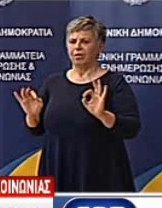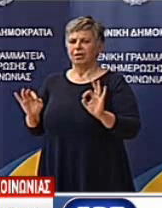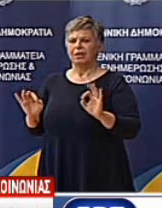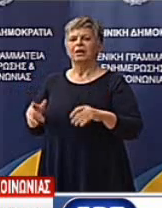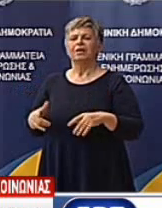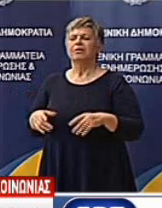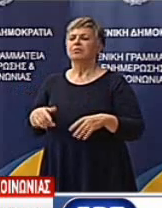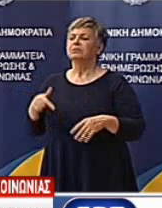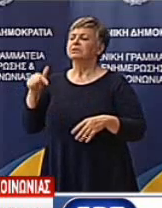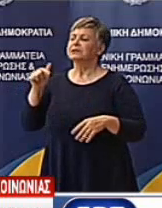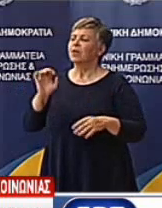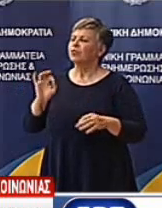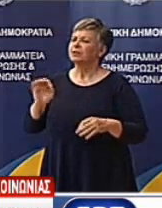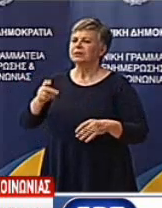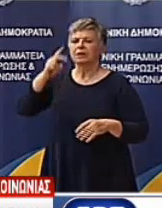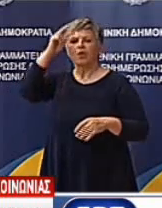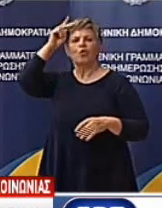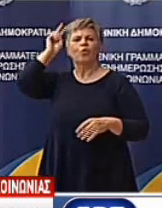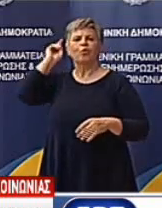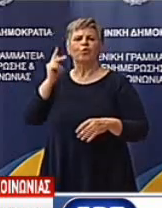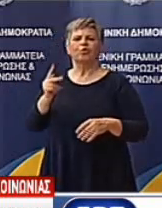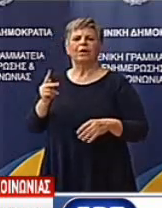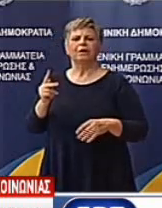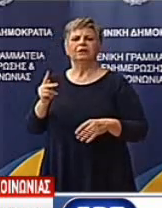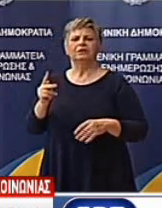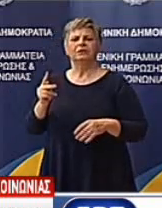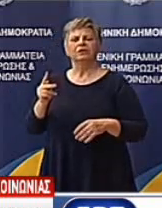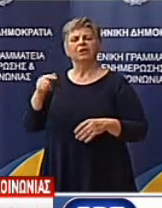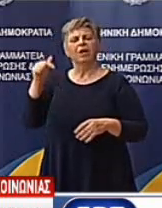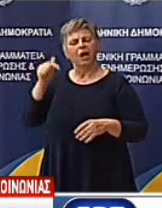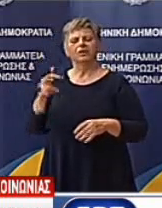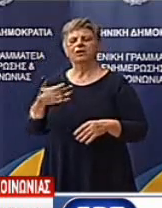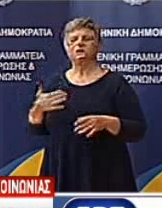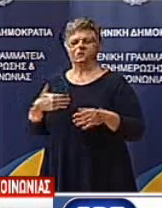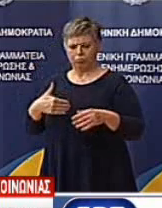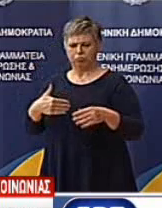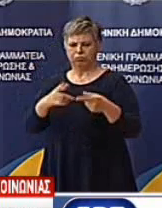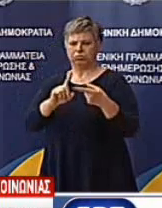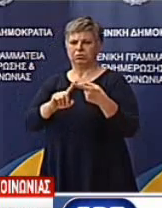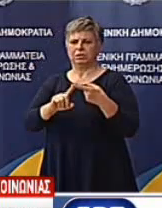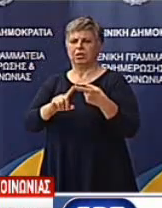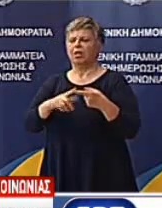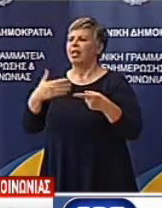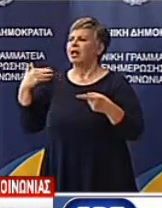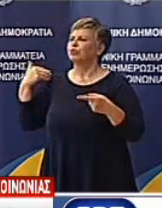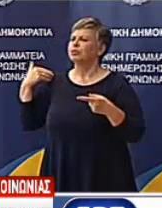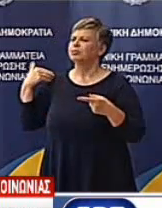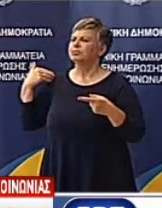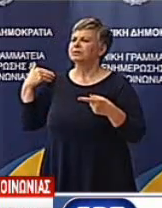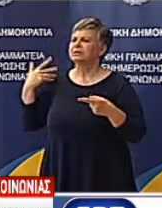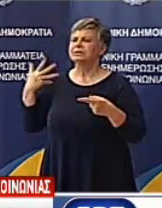Αντίστοιχα είναι και η συζήτηση με τον κύριο Κουβέλη. Είναι μια επίσης συνάντηση η οποία εκκρεμεί περίπου από τις αρχές